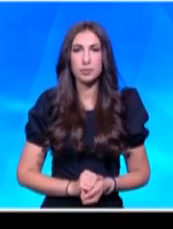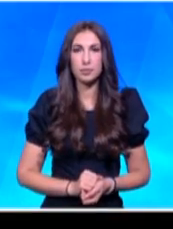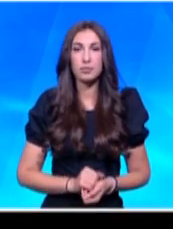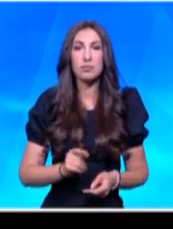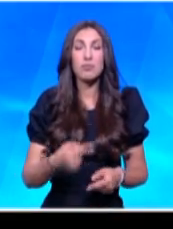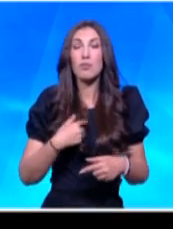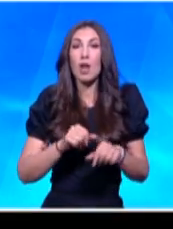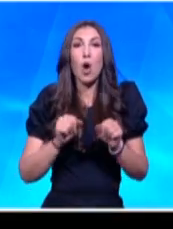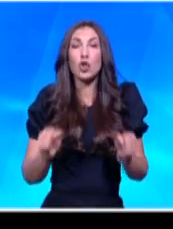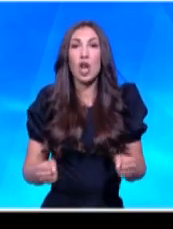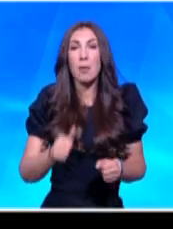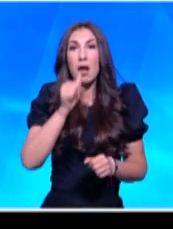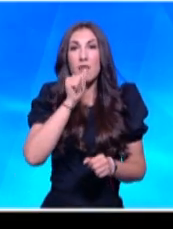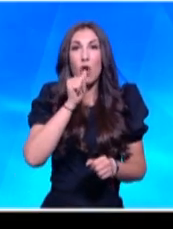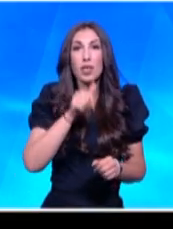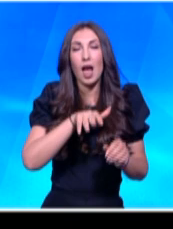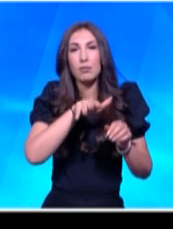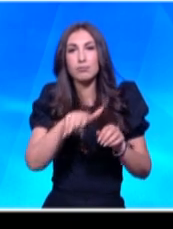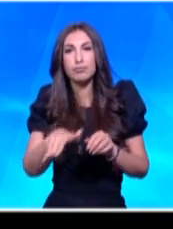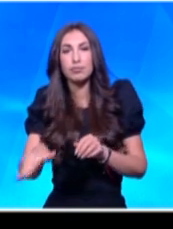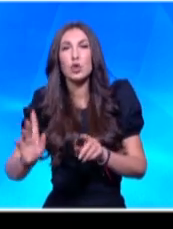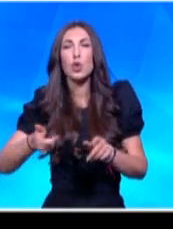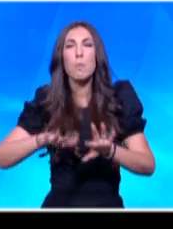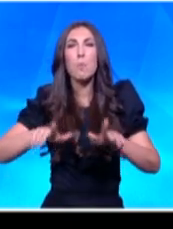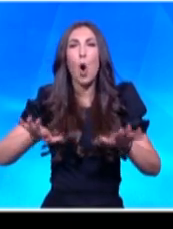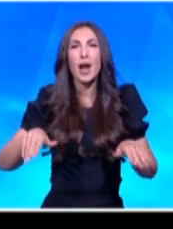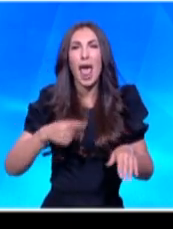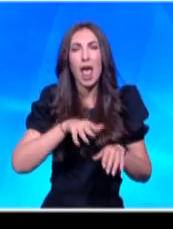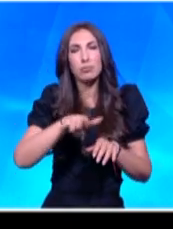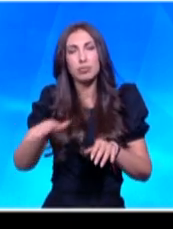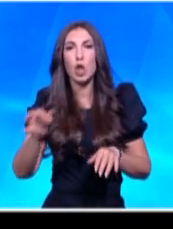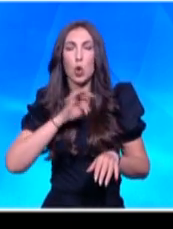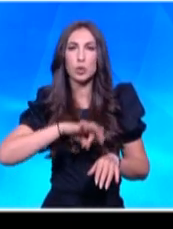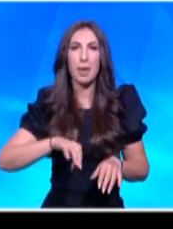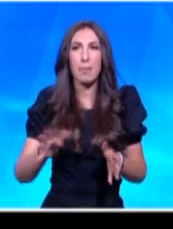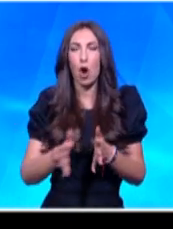И очакваме водата да се изтече към морето, за да изведем всички от тела.